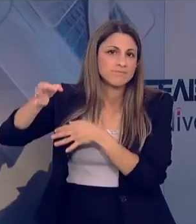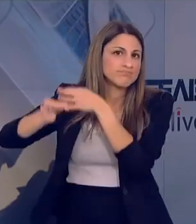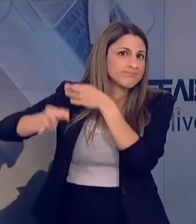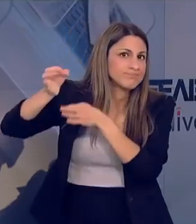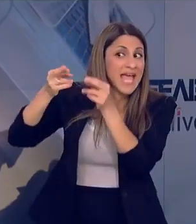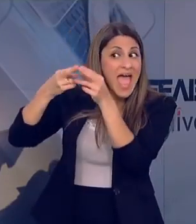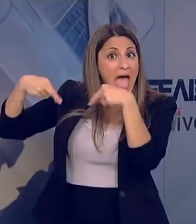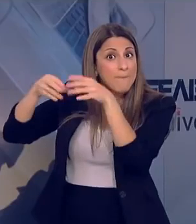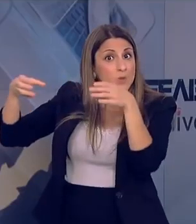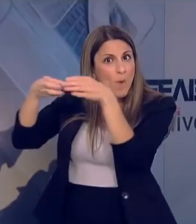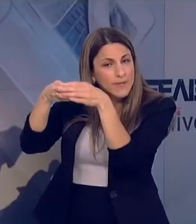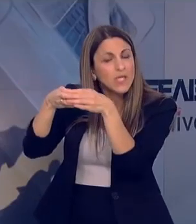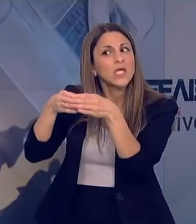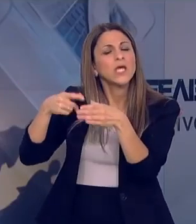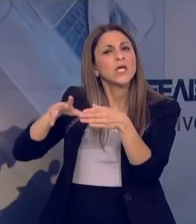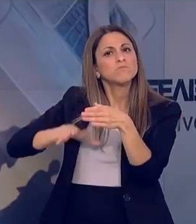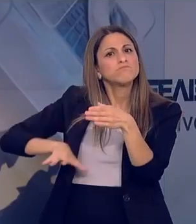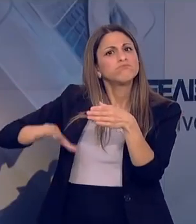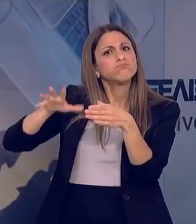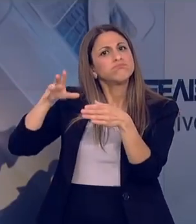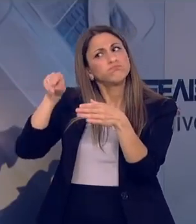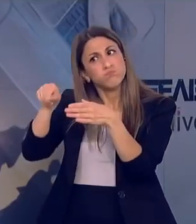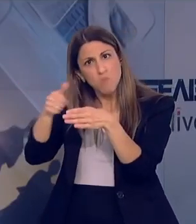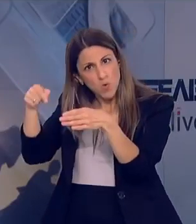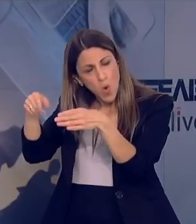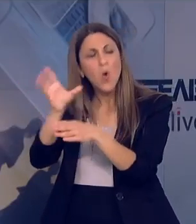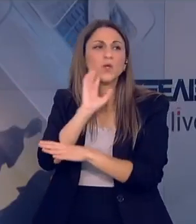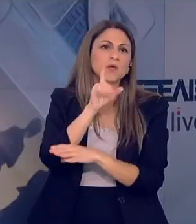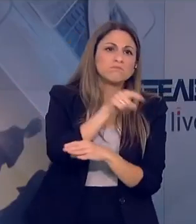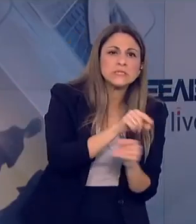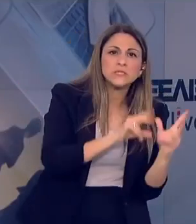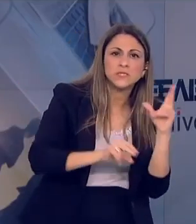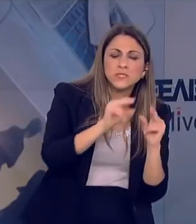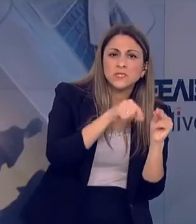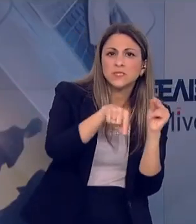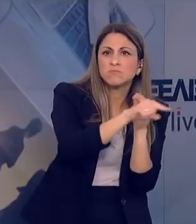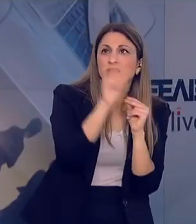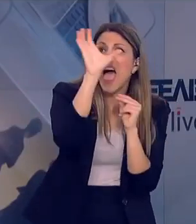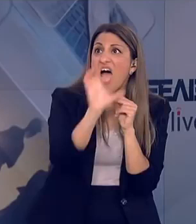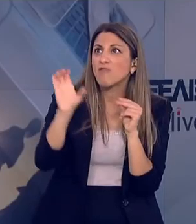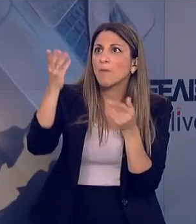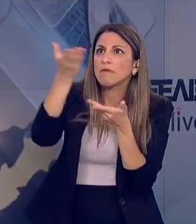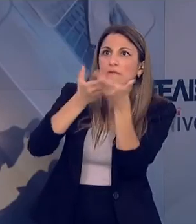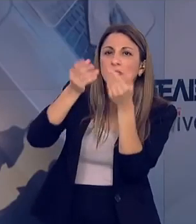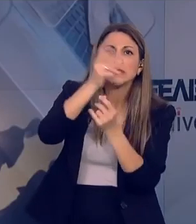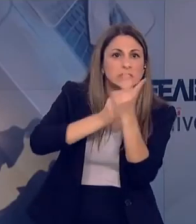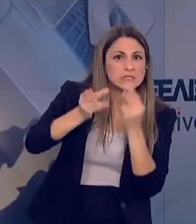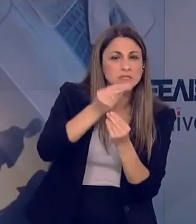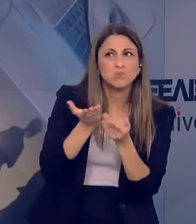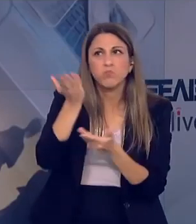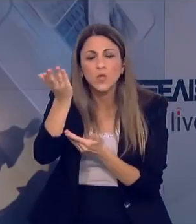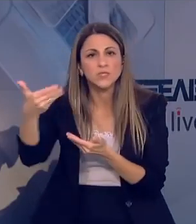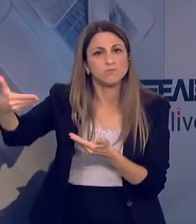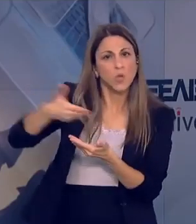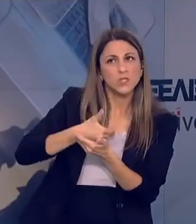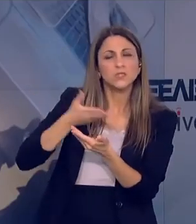στην Επιτροπή, αλλά και είναι και διαβούλευση από ό,τι καταλαβαίνω και σε συμφωνίες και συζητήσεις που γίνονται μεταξύ των Ευρωπαϊκών χωρών και κρατών και των υπουργών τους που ασχολούνται